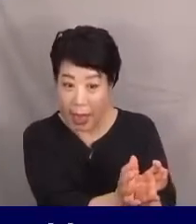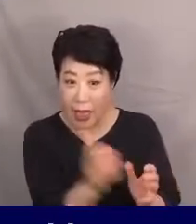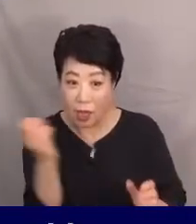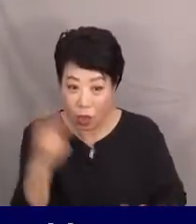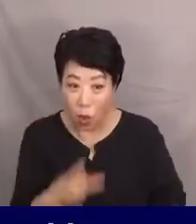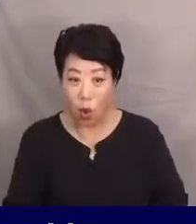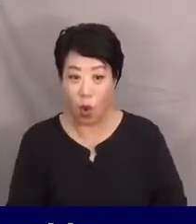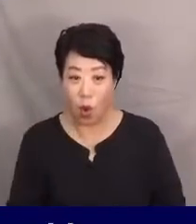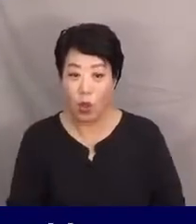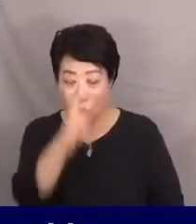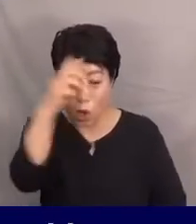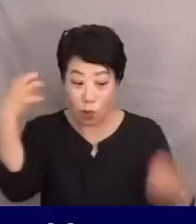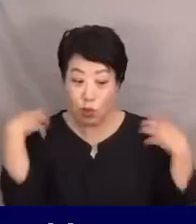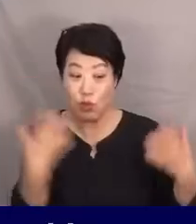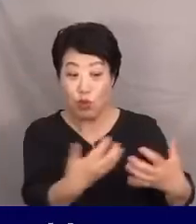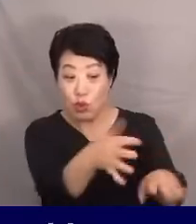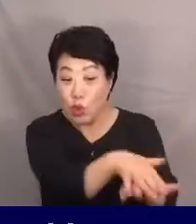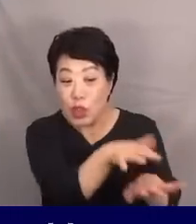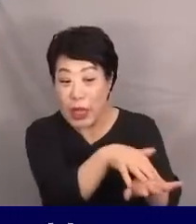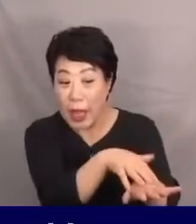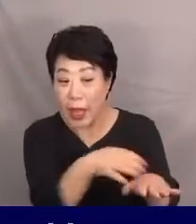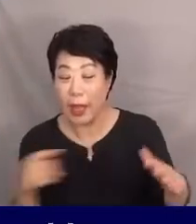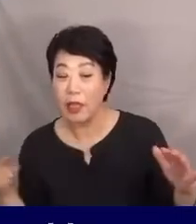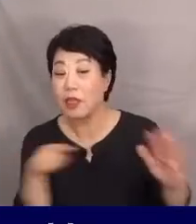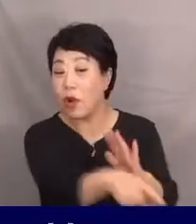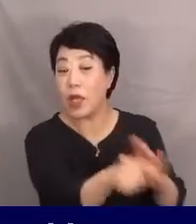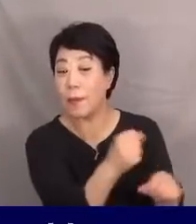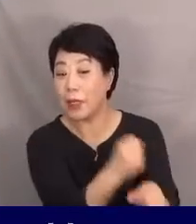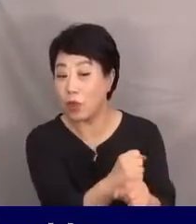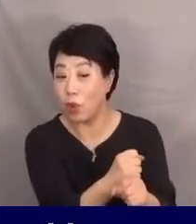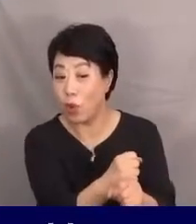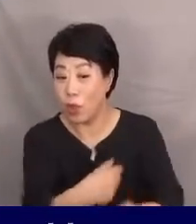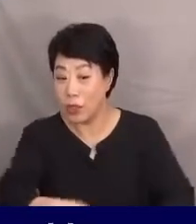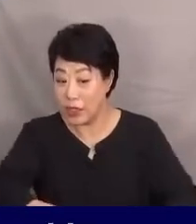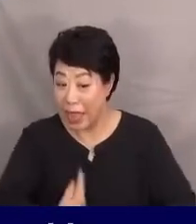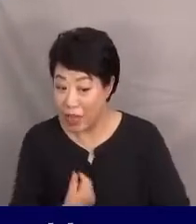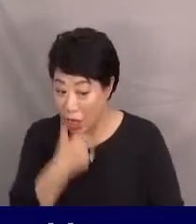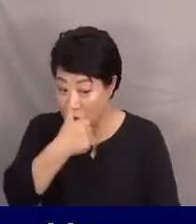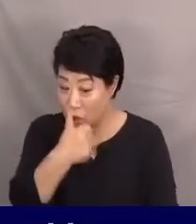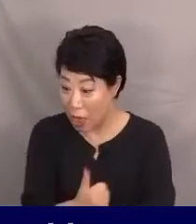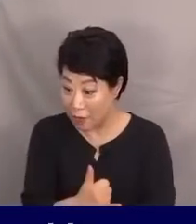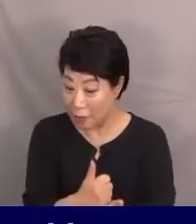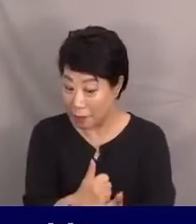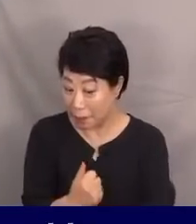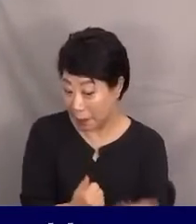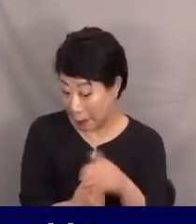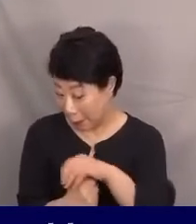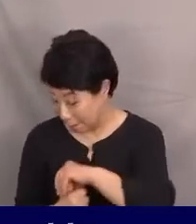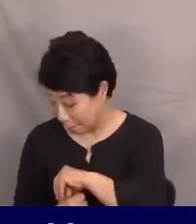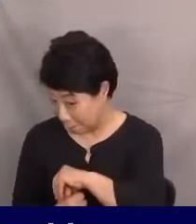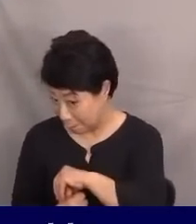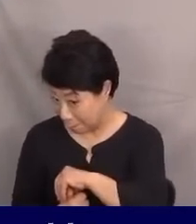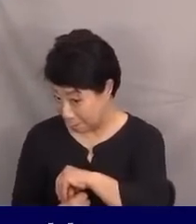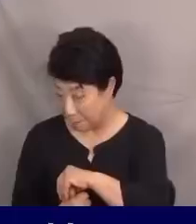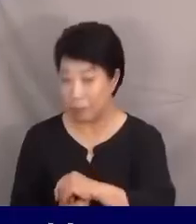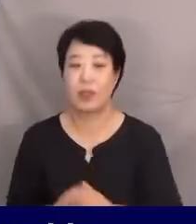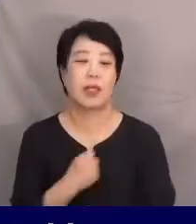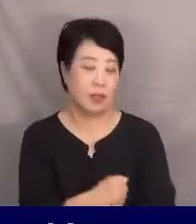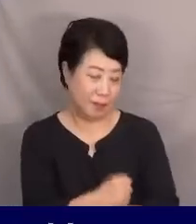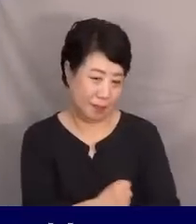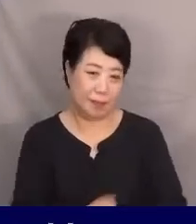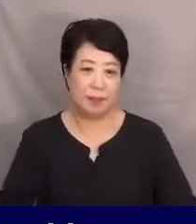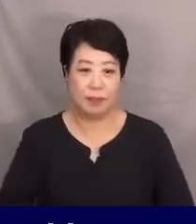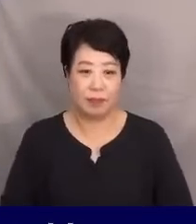조직에 들여보내는 인사, 그리고 본인의 범죄 사실을 무마시키는 수사 무마를 받았습니다.